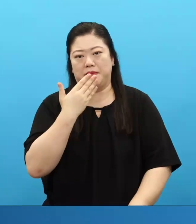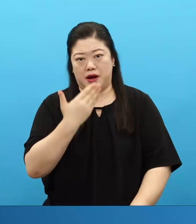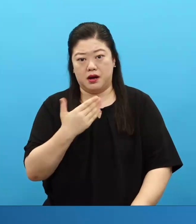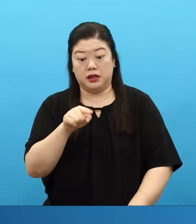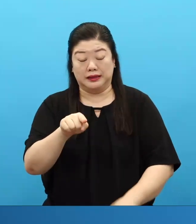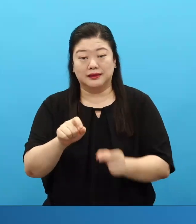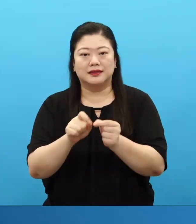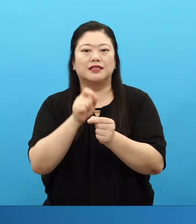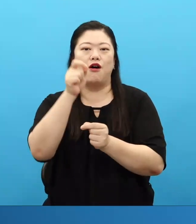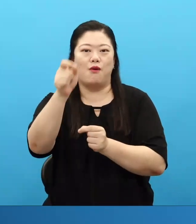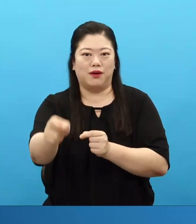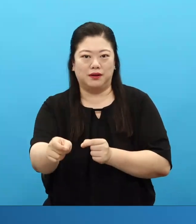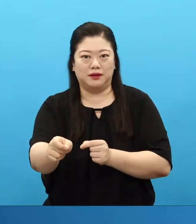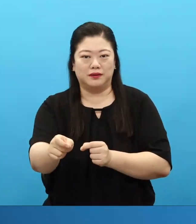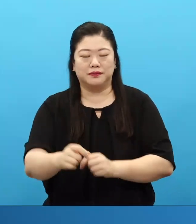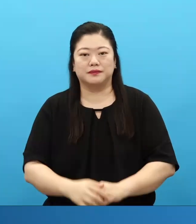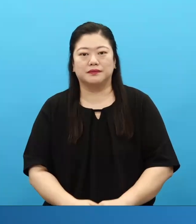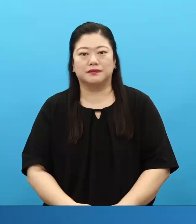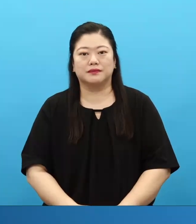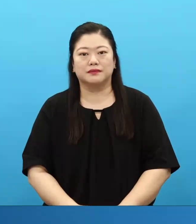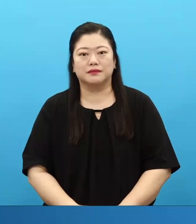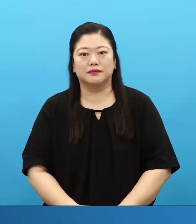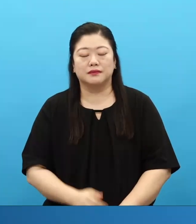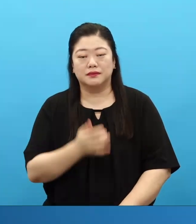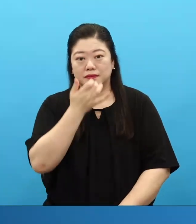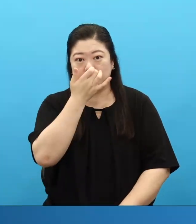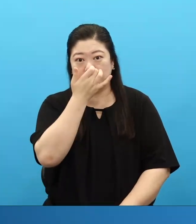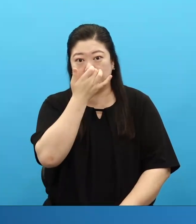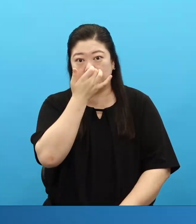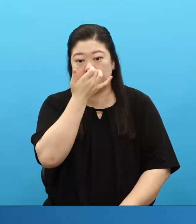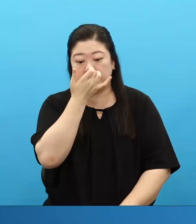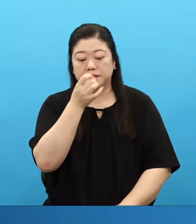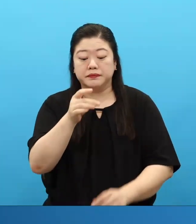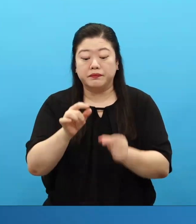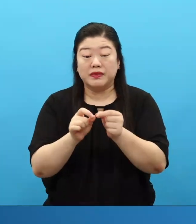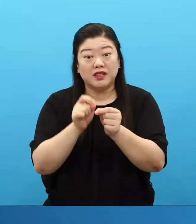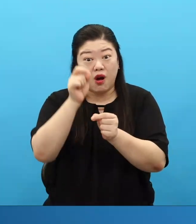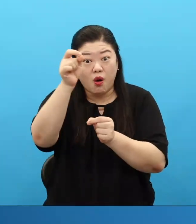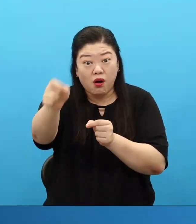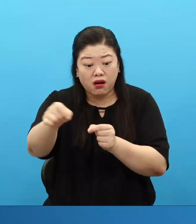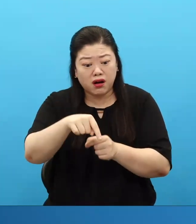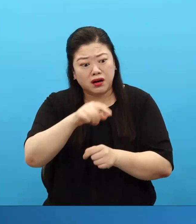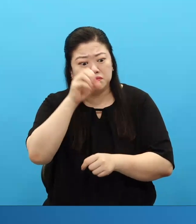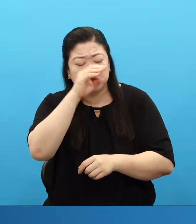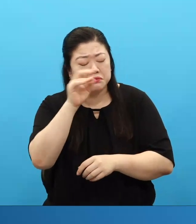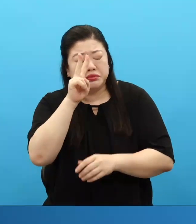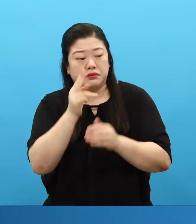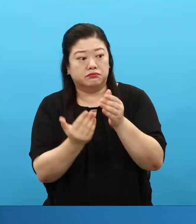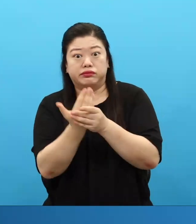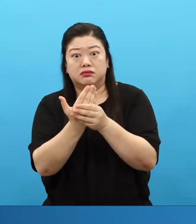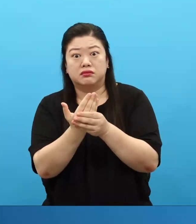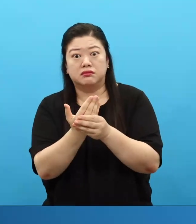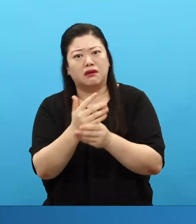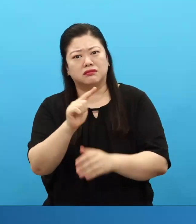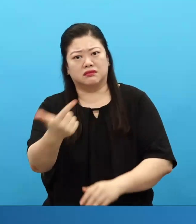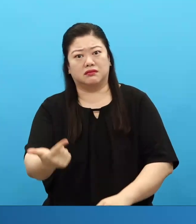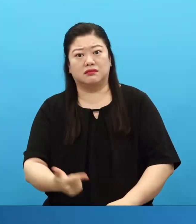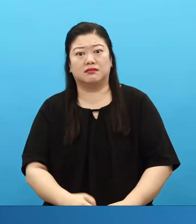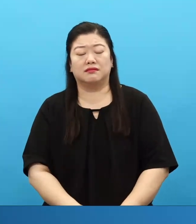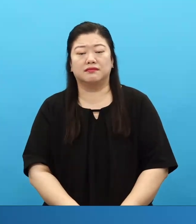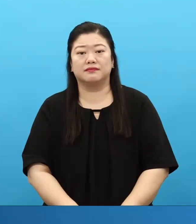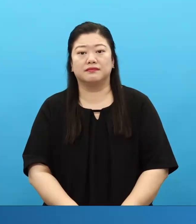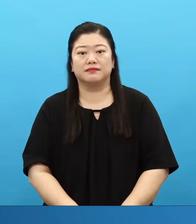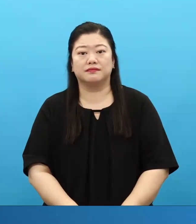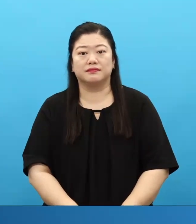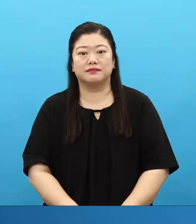eternity. 이 영혼은 그냥이 아니잖아요. And this eternity is not for nothing. 완전히 이제 이때부터